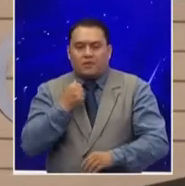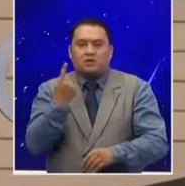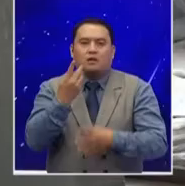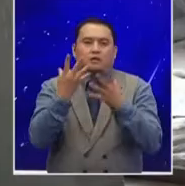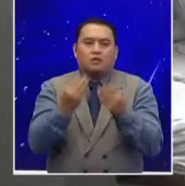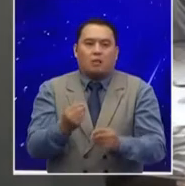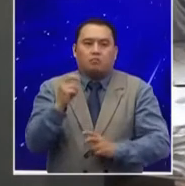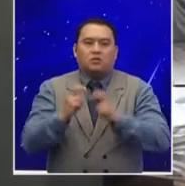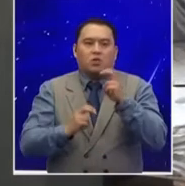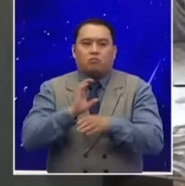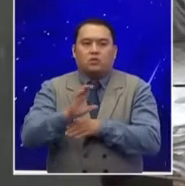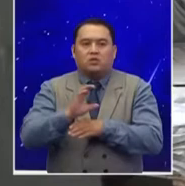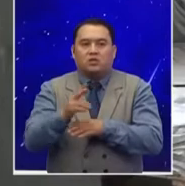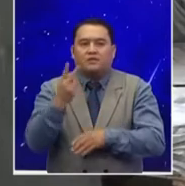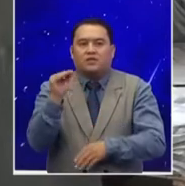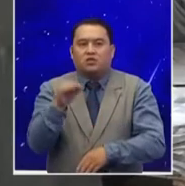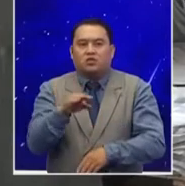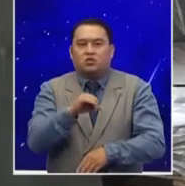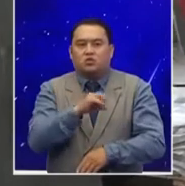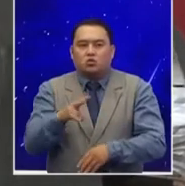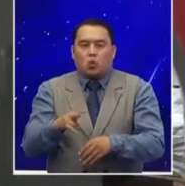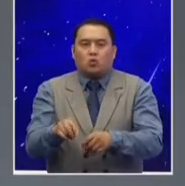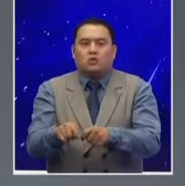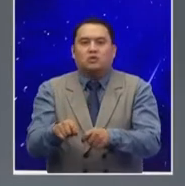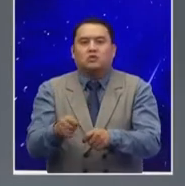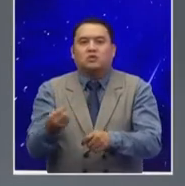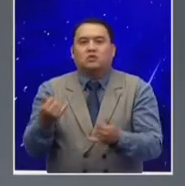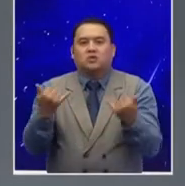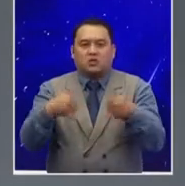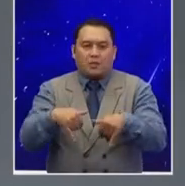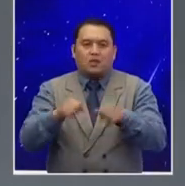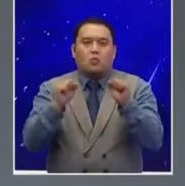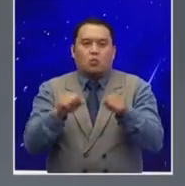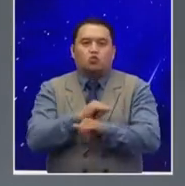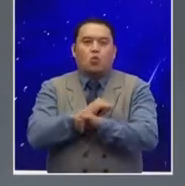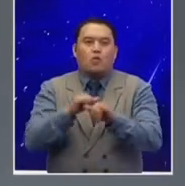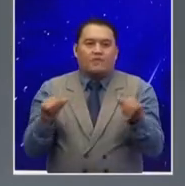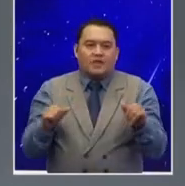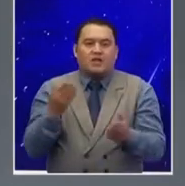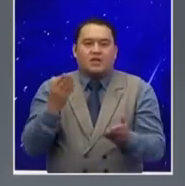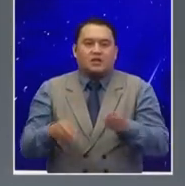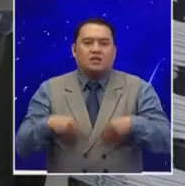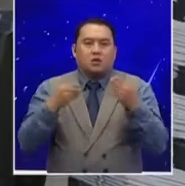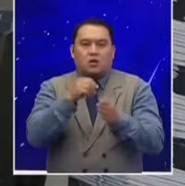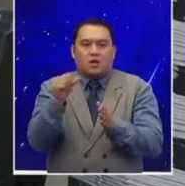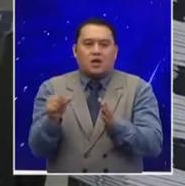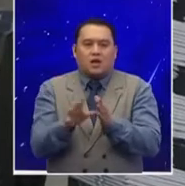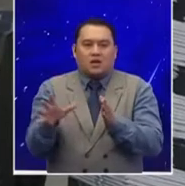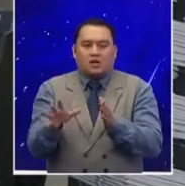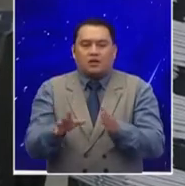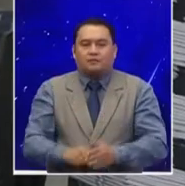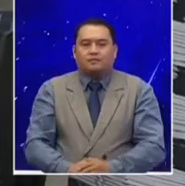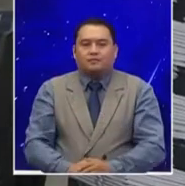день предприятие производит 2400 кубометров цемента. Мощность можно увеличить, если дадут больше электроэнергии,